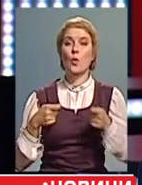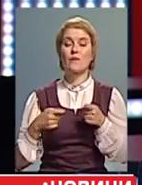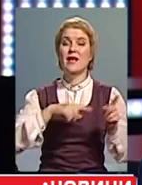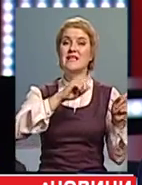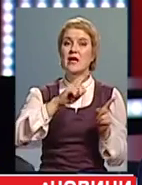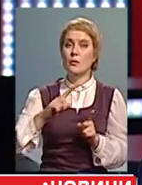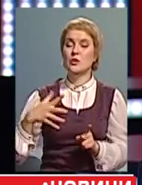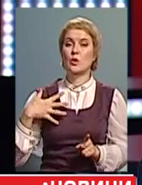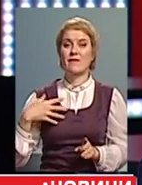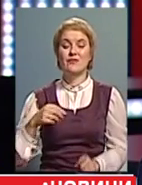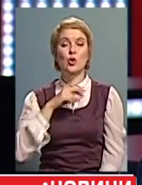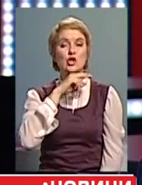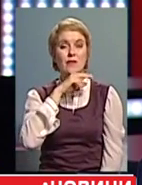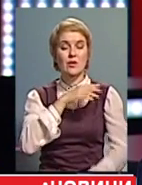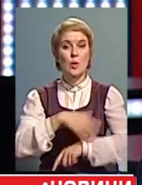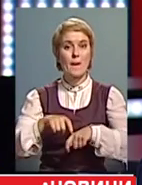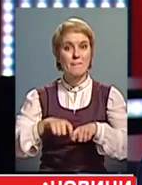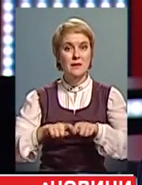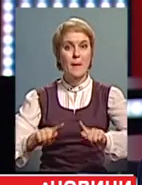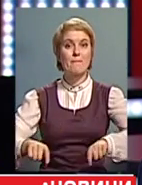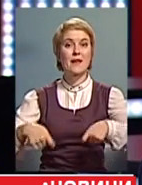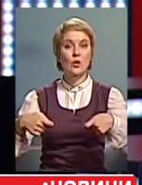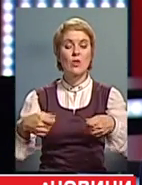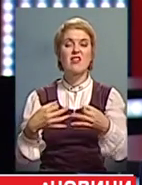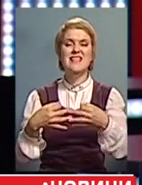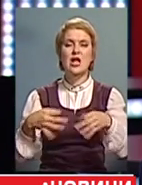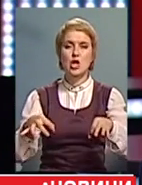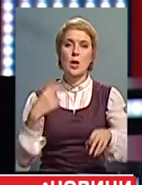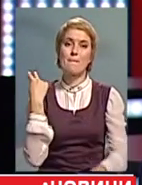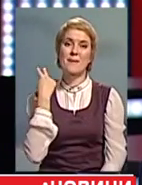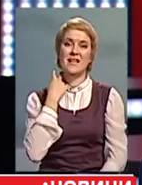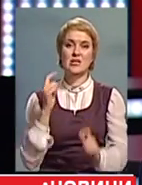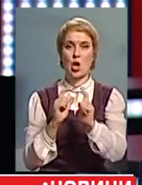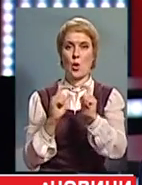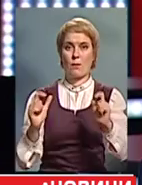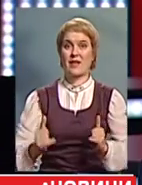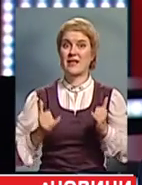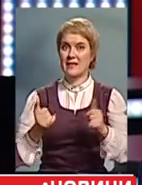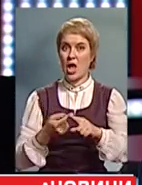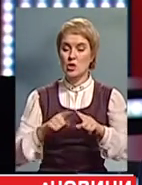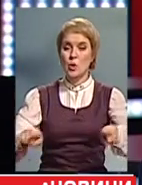та Чернівецькою митницями передадуть незалежній британській компанії. Для цього створили спеціальну